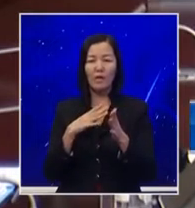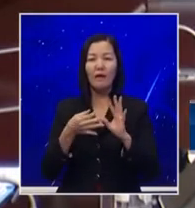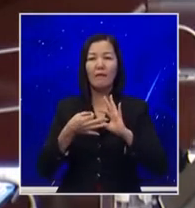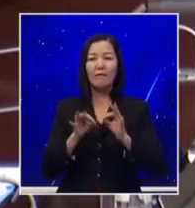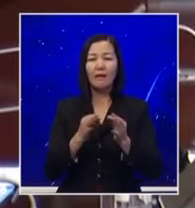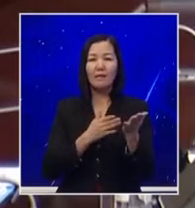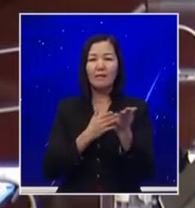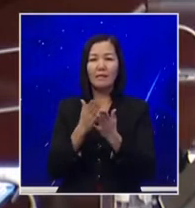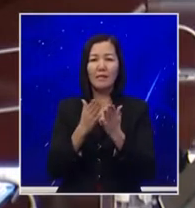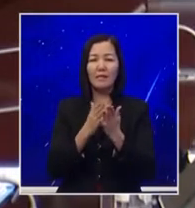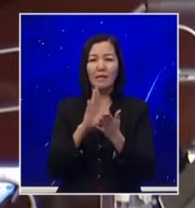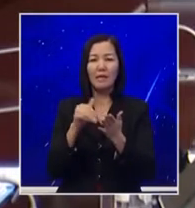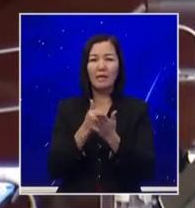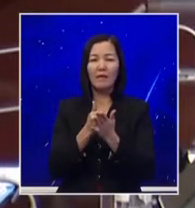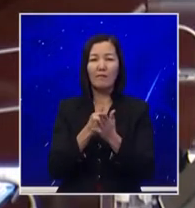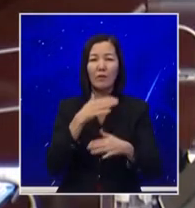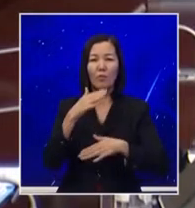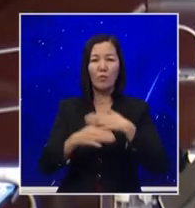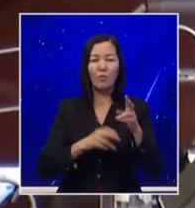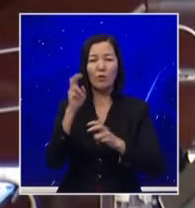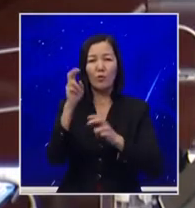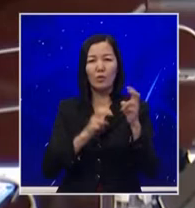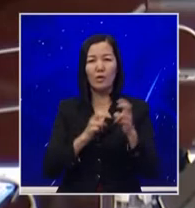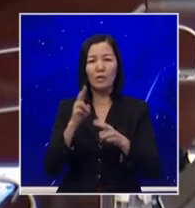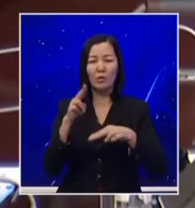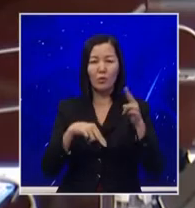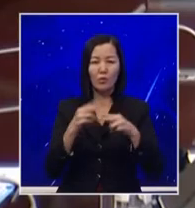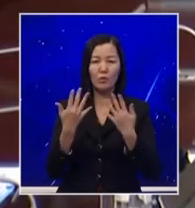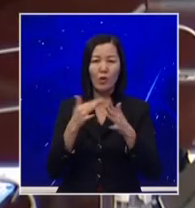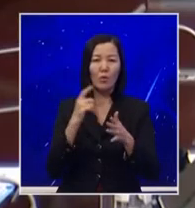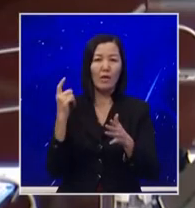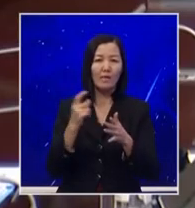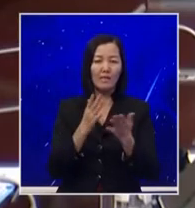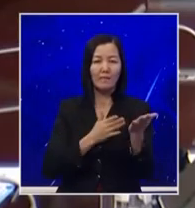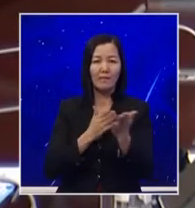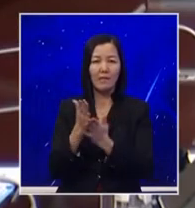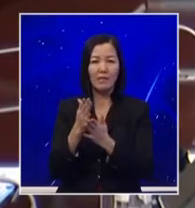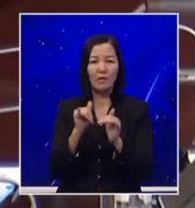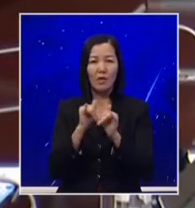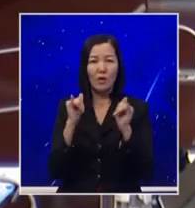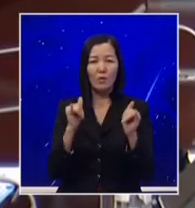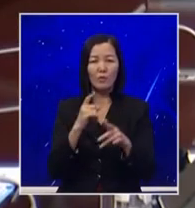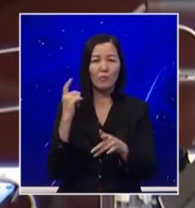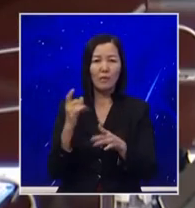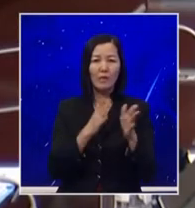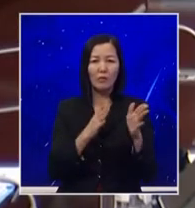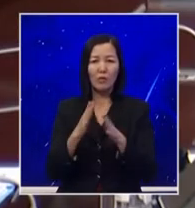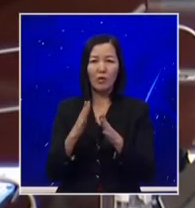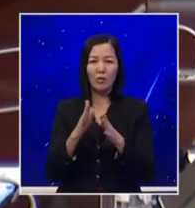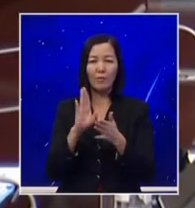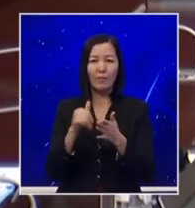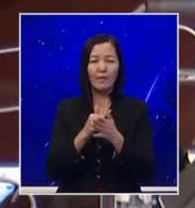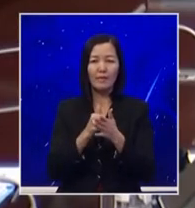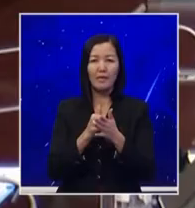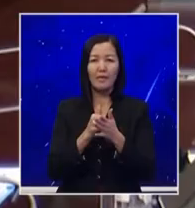сектордағы негізгі салалар, соның ішінде өңдеу өнеркәсібі, құрылыс және ауыл шаруашылығы салаларындағы өсім экономиканың тұрақты болуының басты